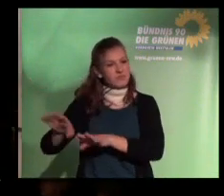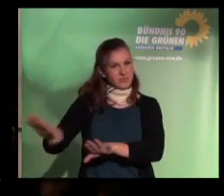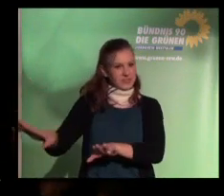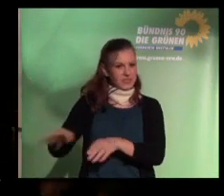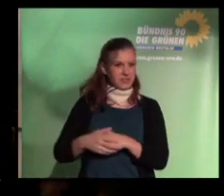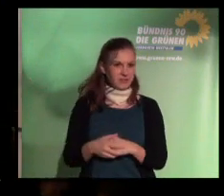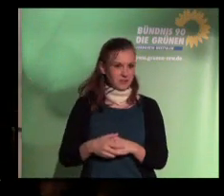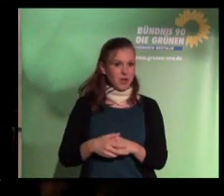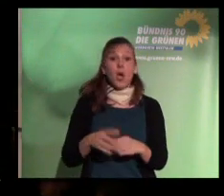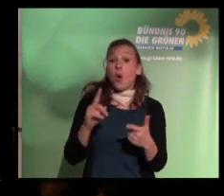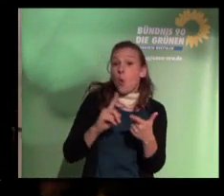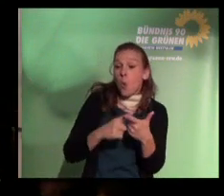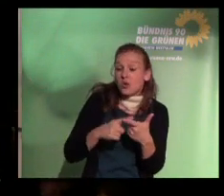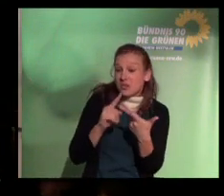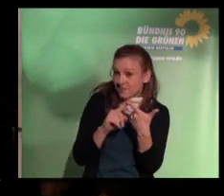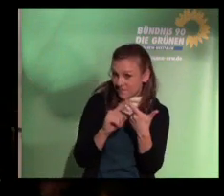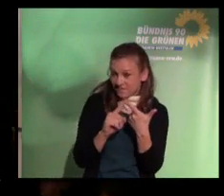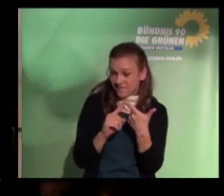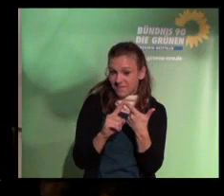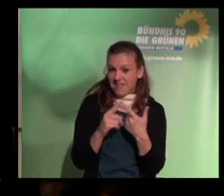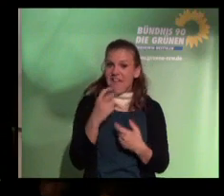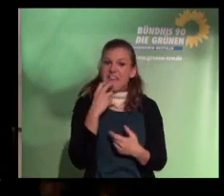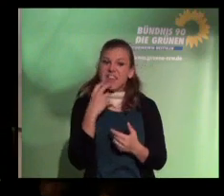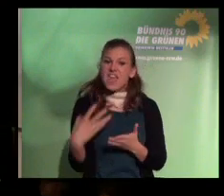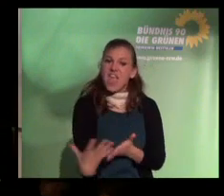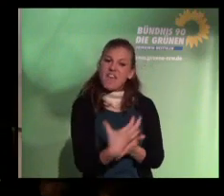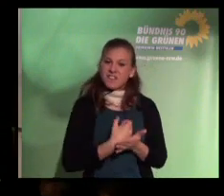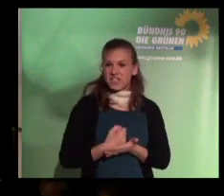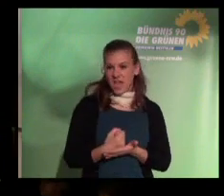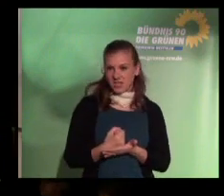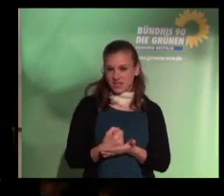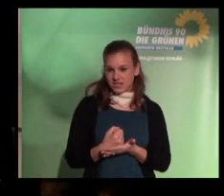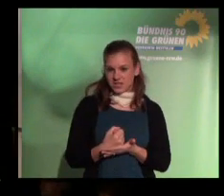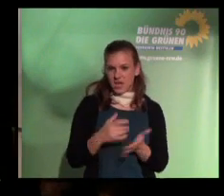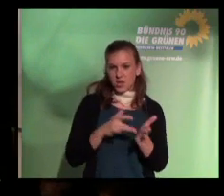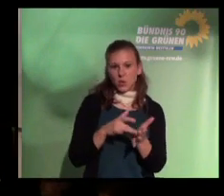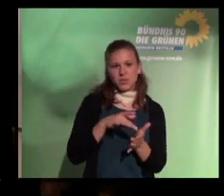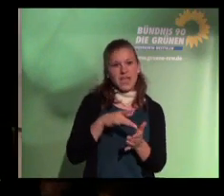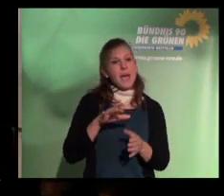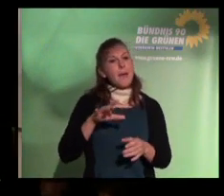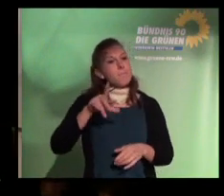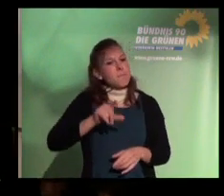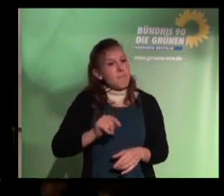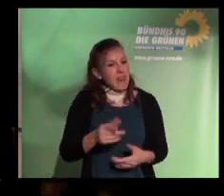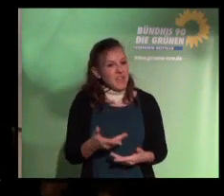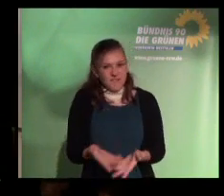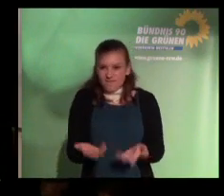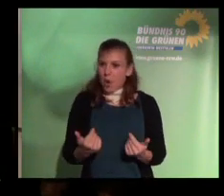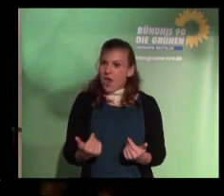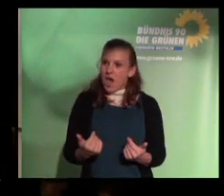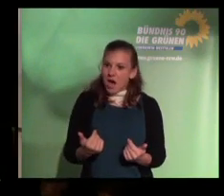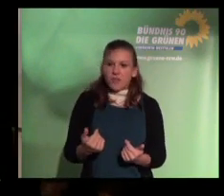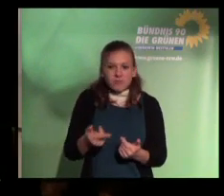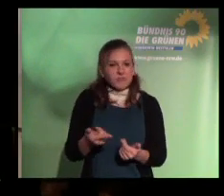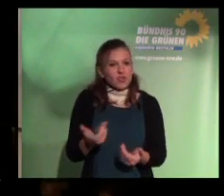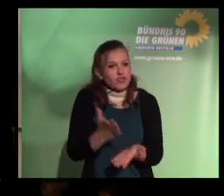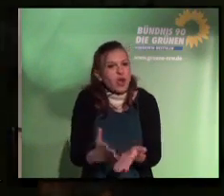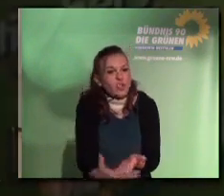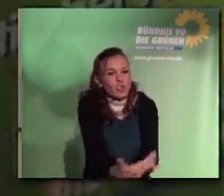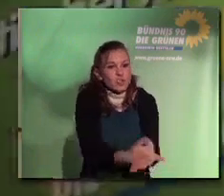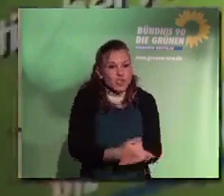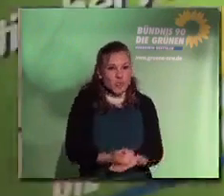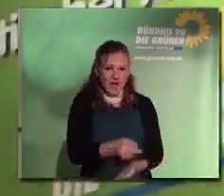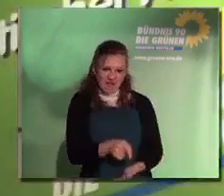wir mehr Energieeffizienz. Denn die billigste Energie ist immer diejenige, die eingespart wird. Und wir